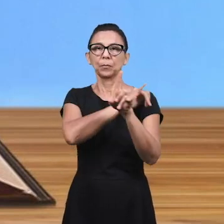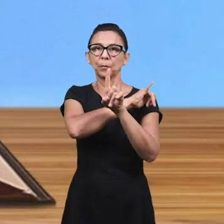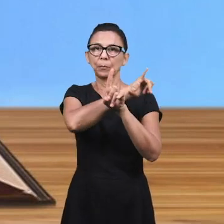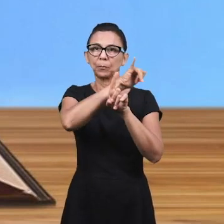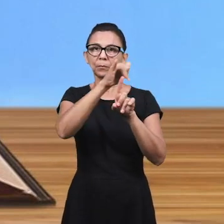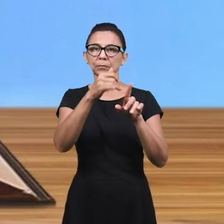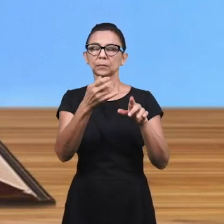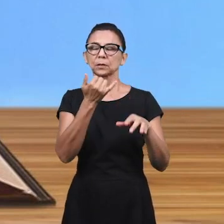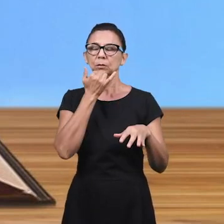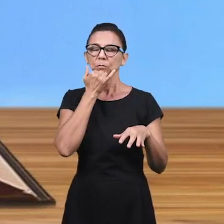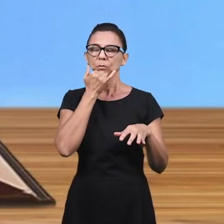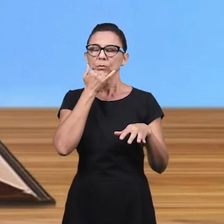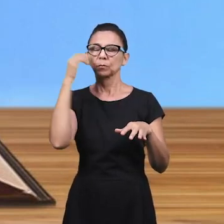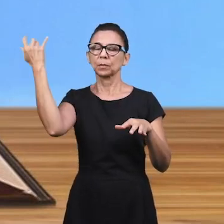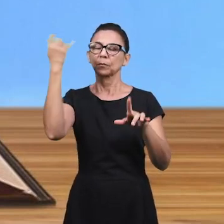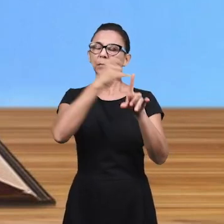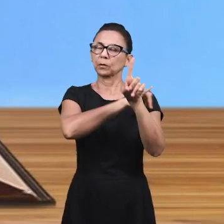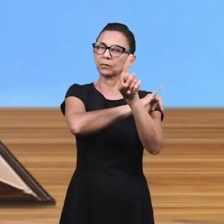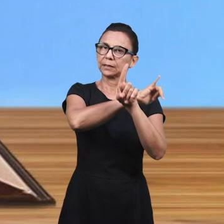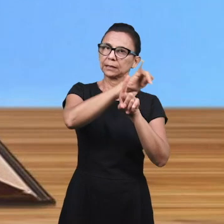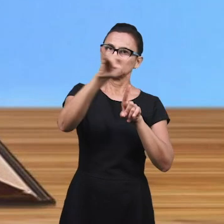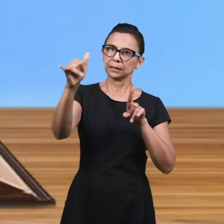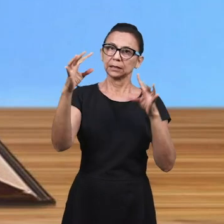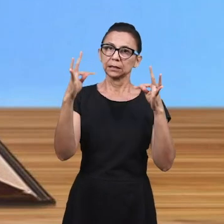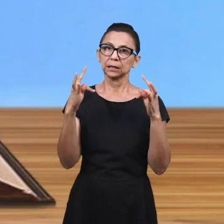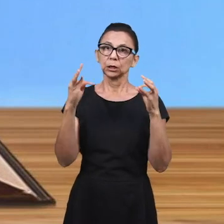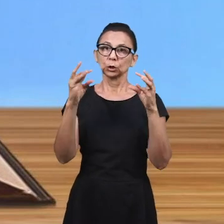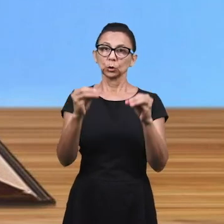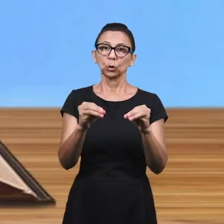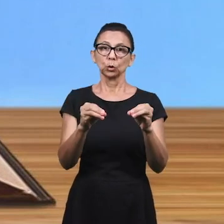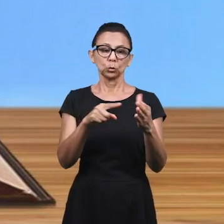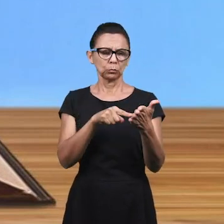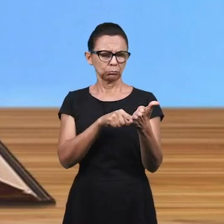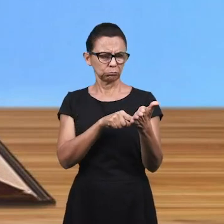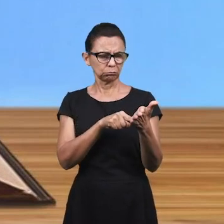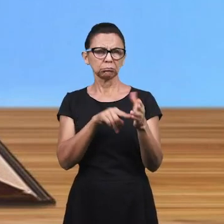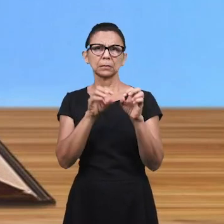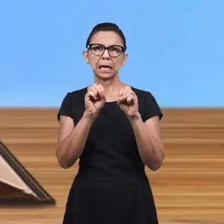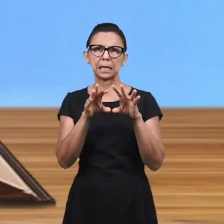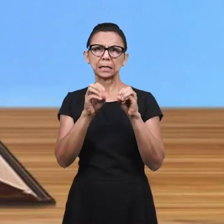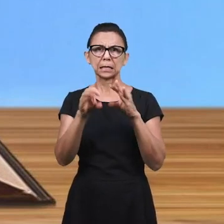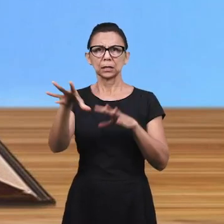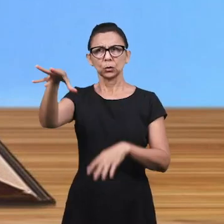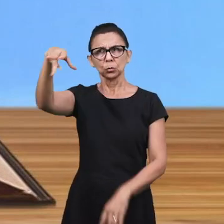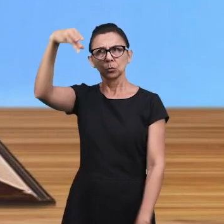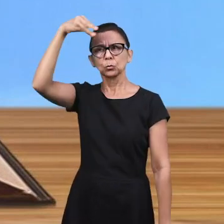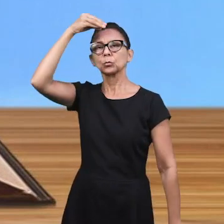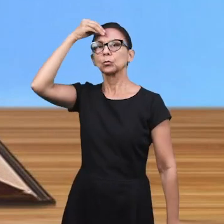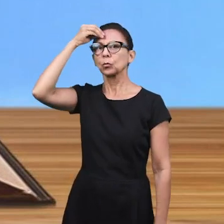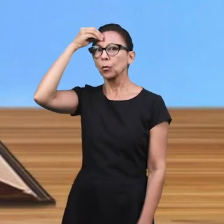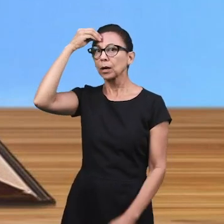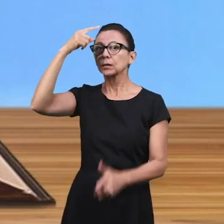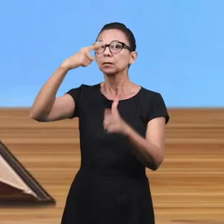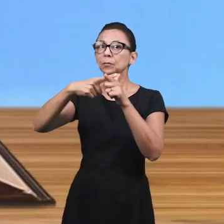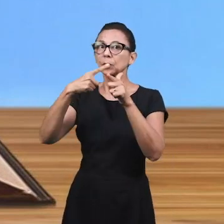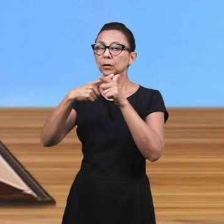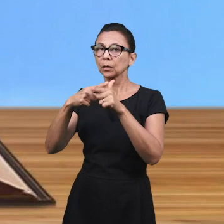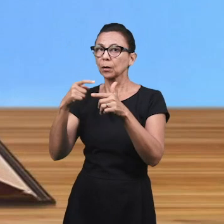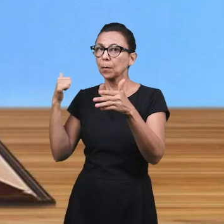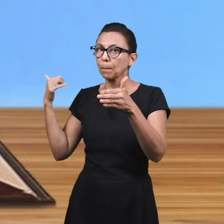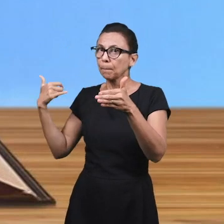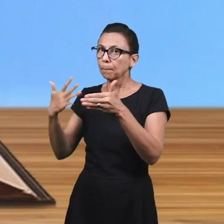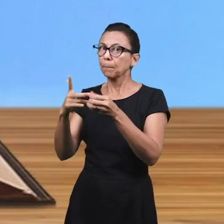les choses qui en elles sont écrites, car le temps est proche. Donc, mes